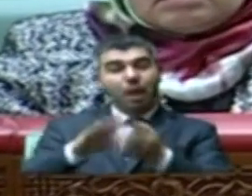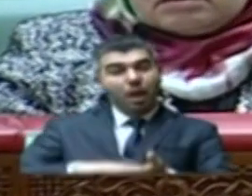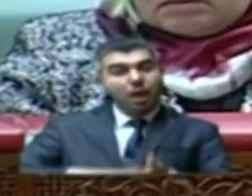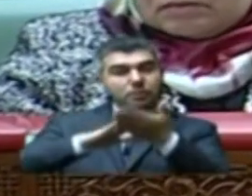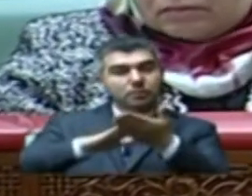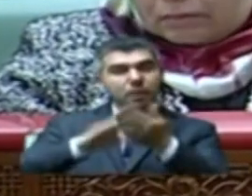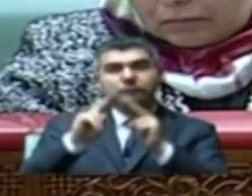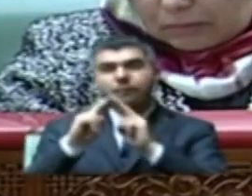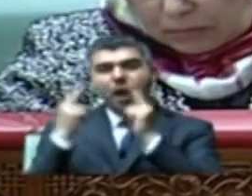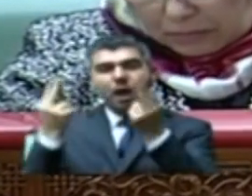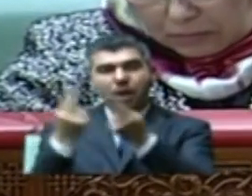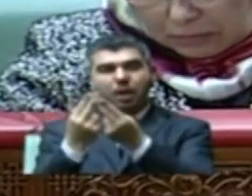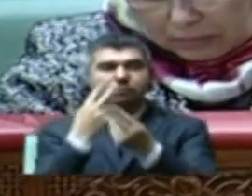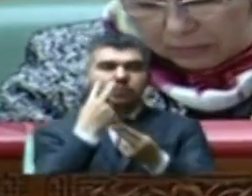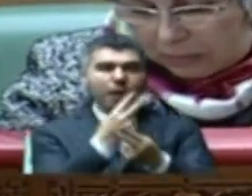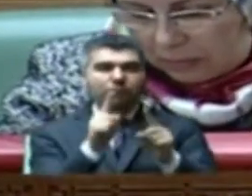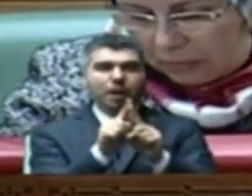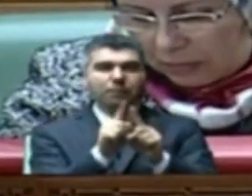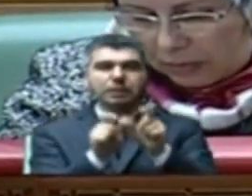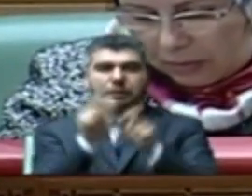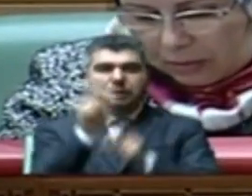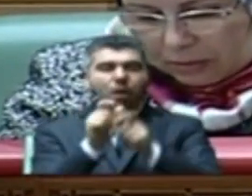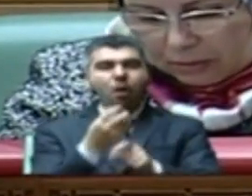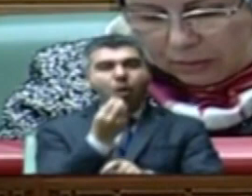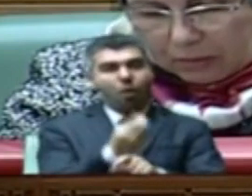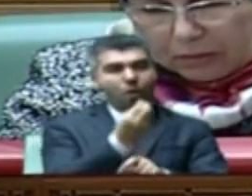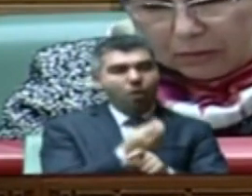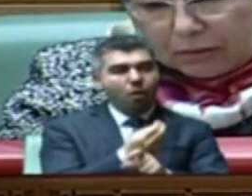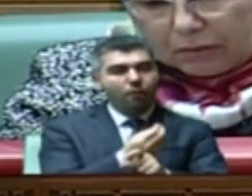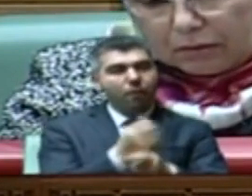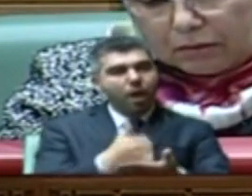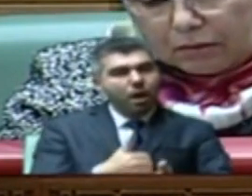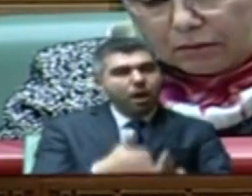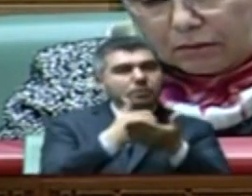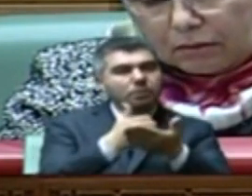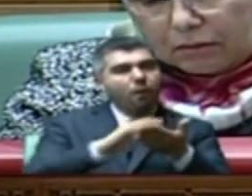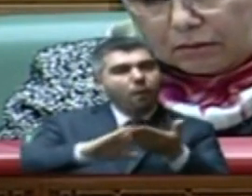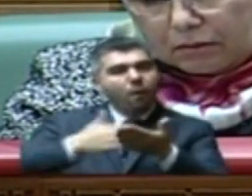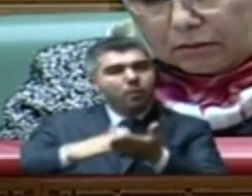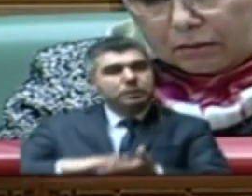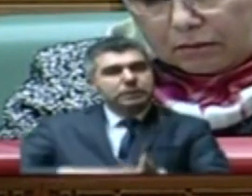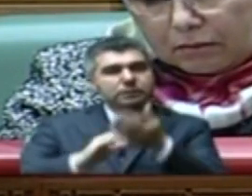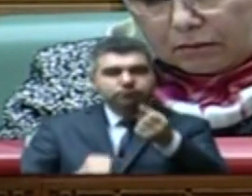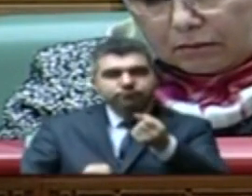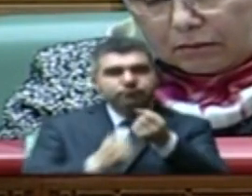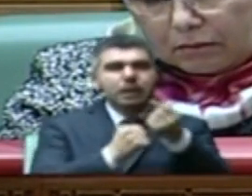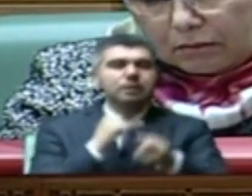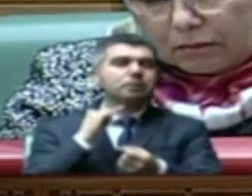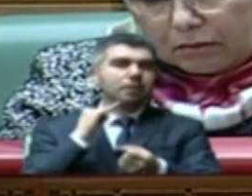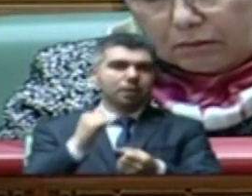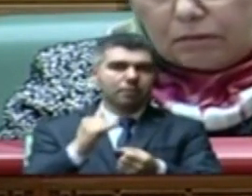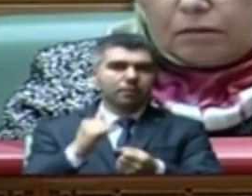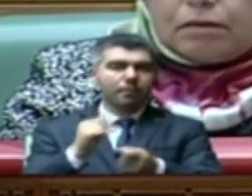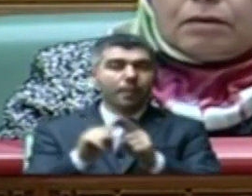الدول يقاس بدرجة اهتمامها بأطفالها وتوفير الحماية الشاملة والدائمة لهم. ومعلوم